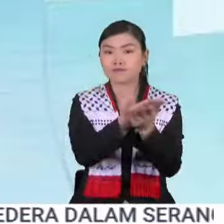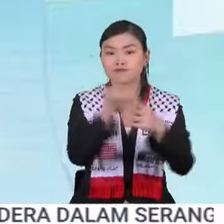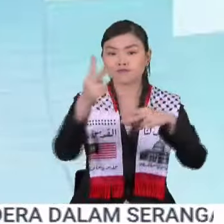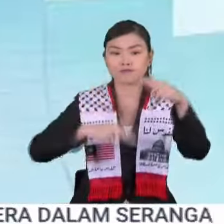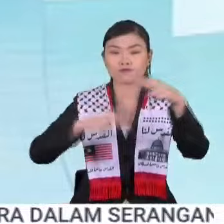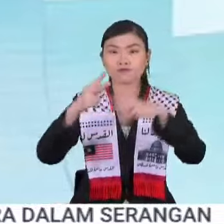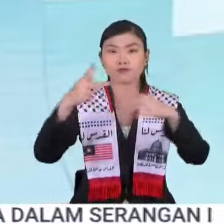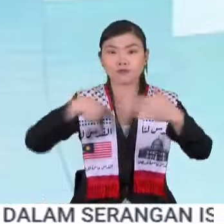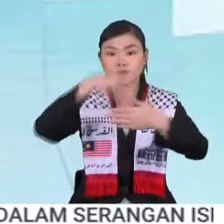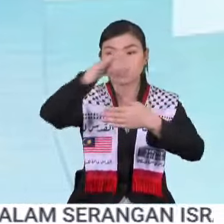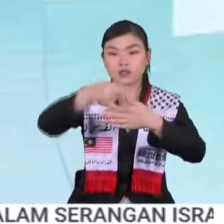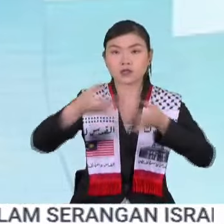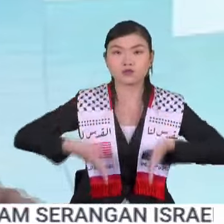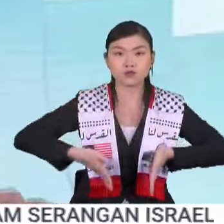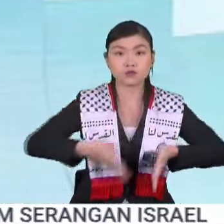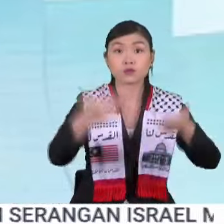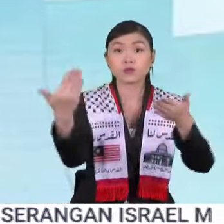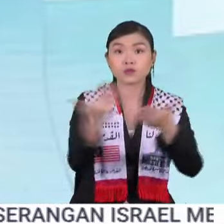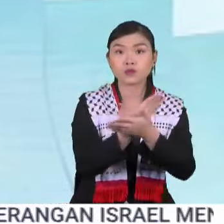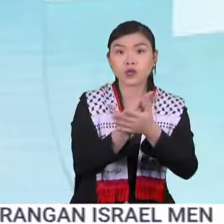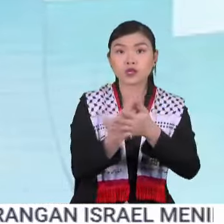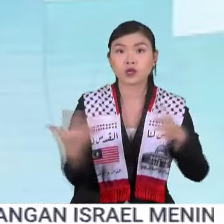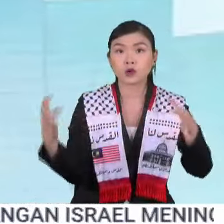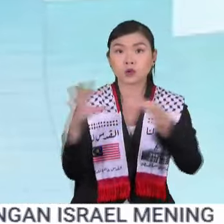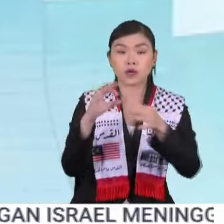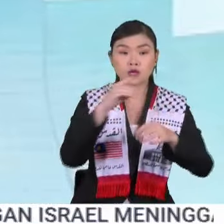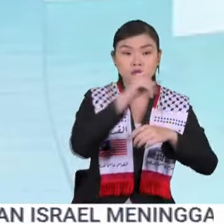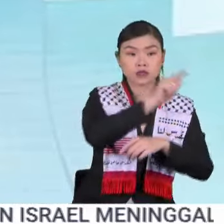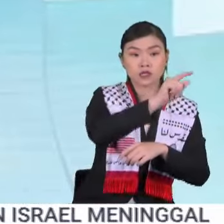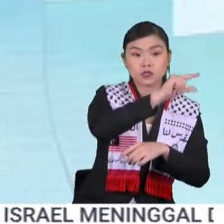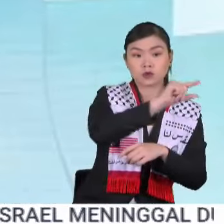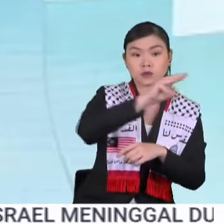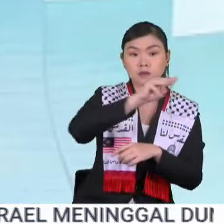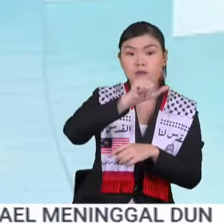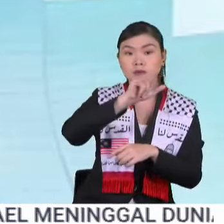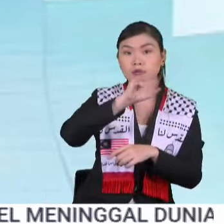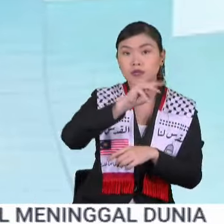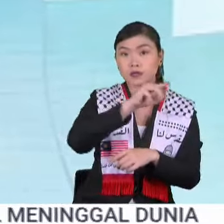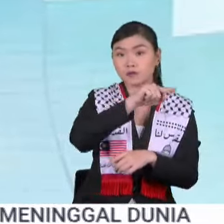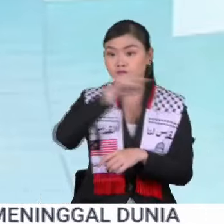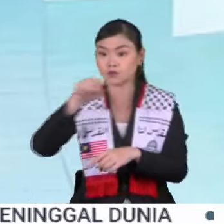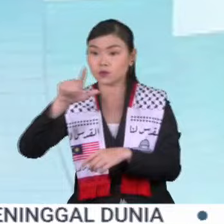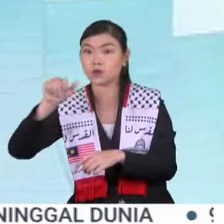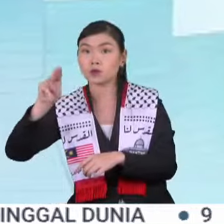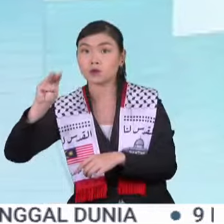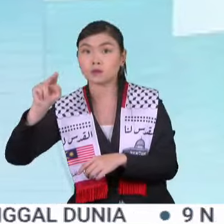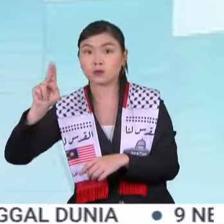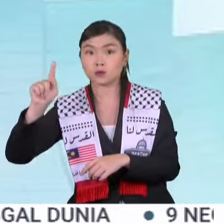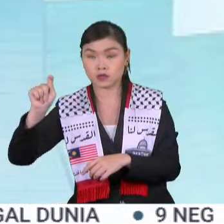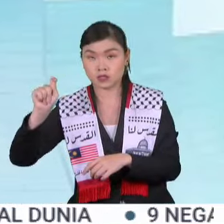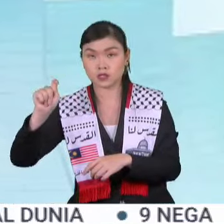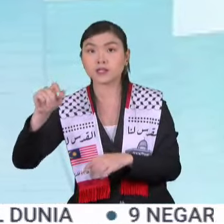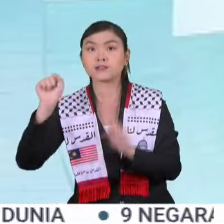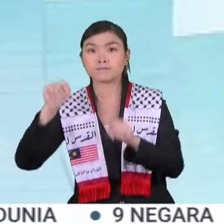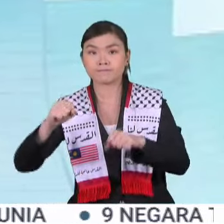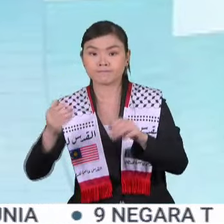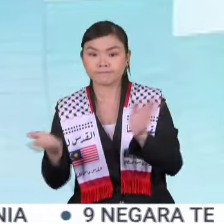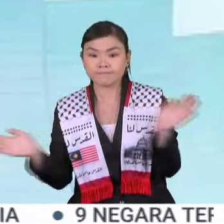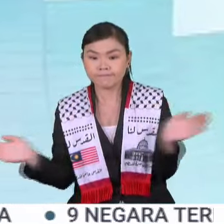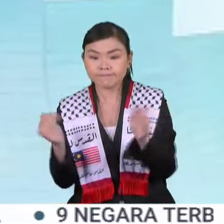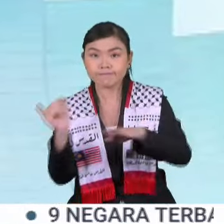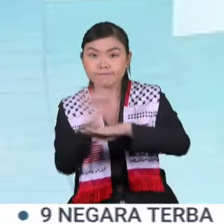cuaca aya baharu yang menghubungkan Tanjung Malim dengan lumut bakal merancakkan industri automotif berteknologi tinggi